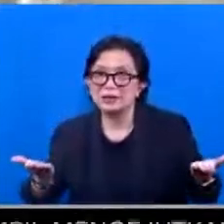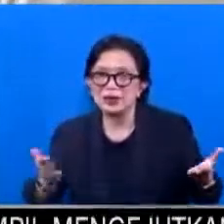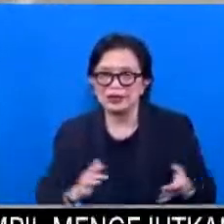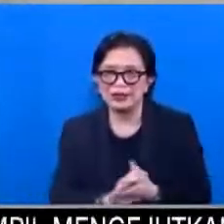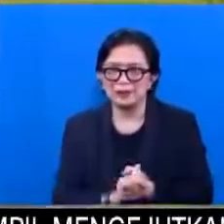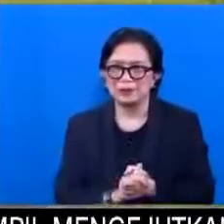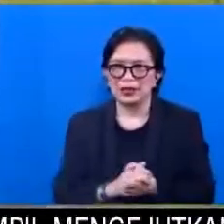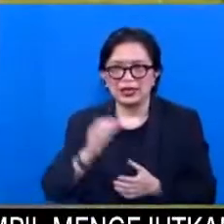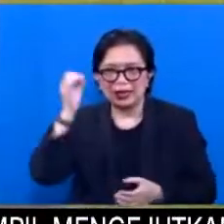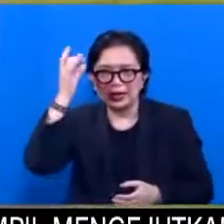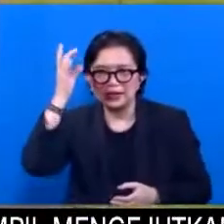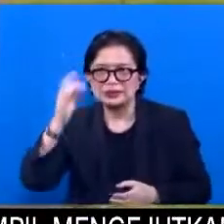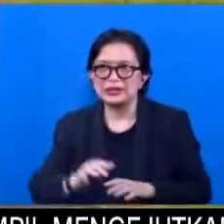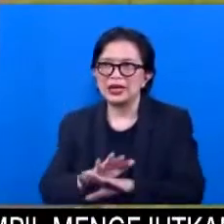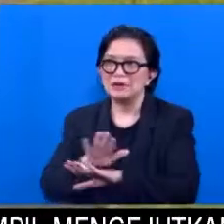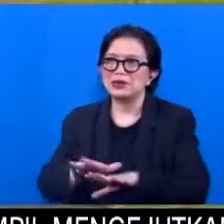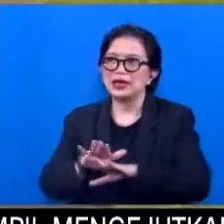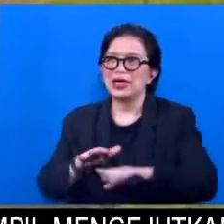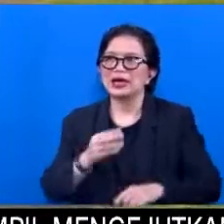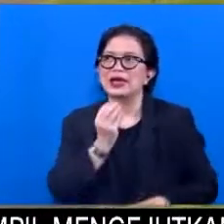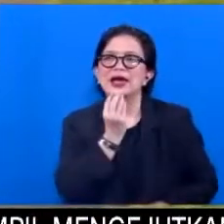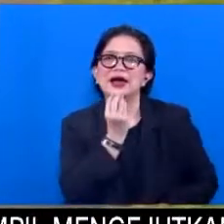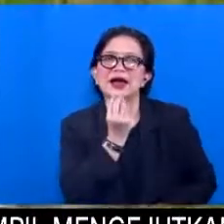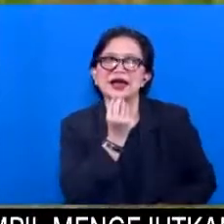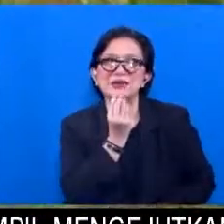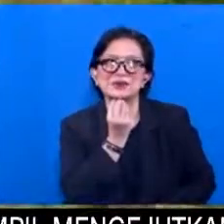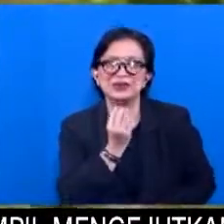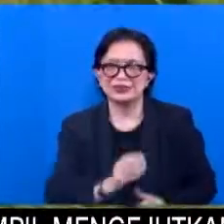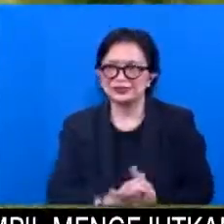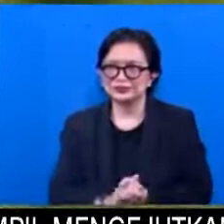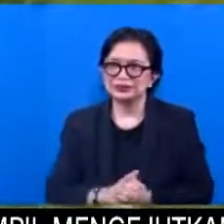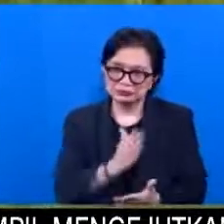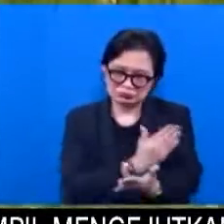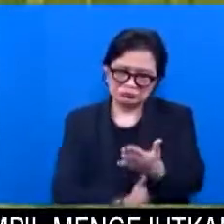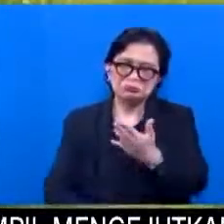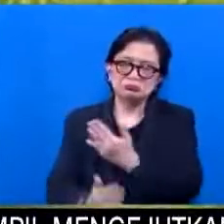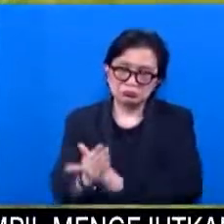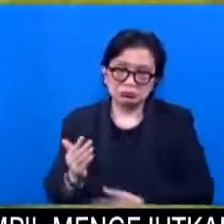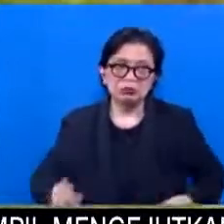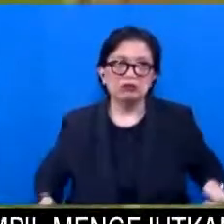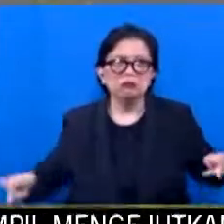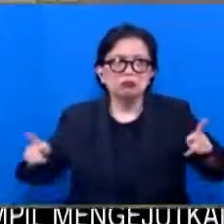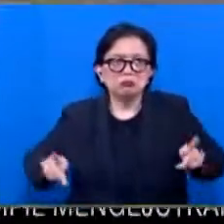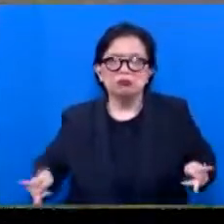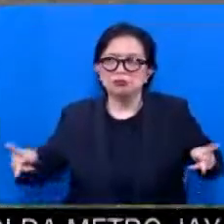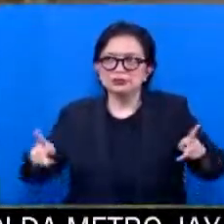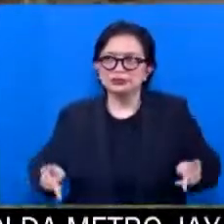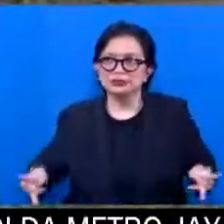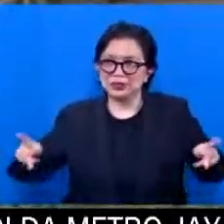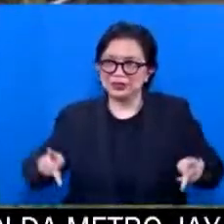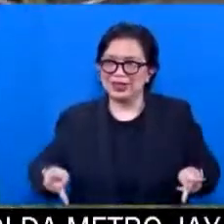buruh memelihara kambing. Meski dengan keterbatasan dan harus beraktivitas dengan menggunakan kursi